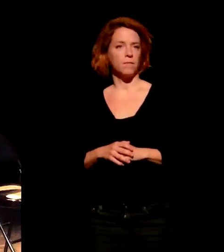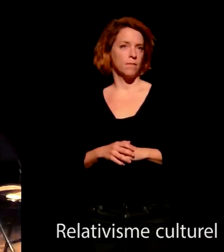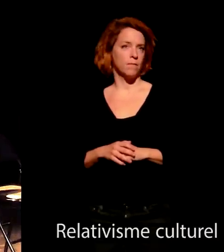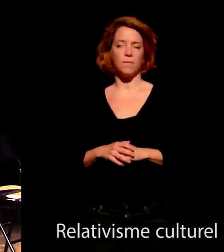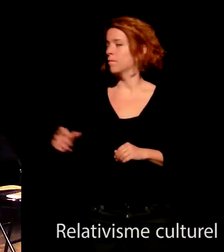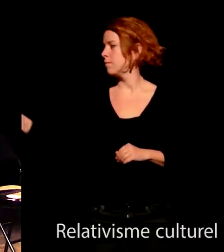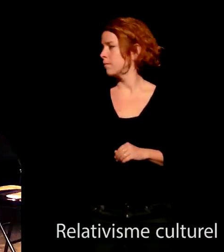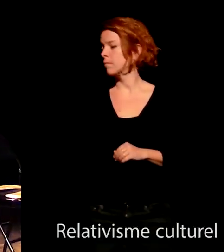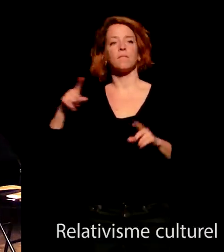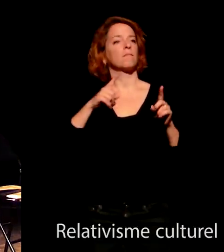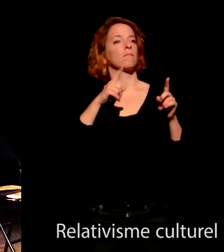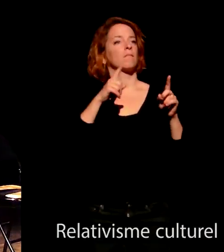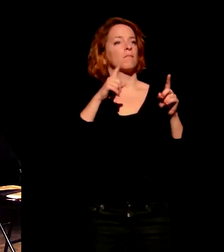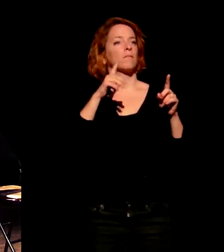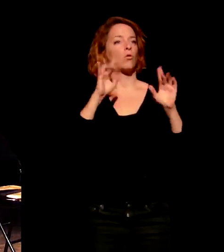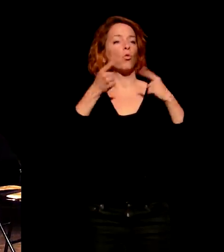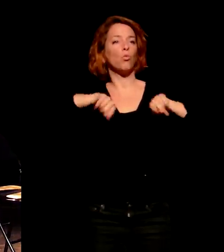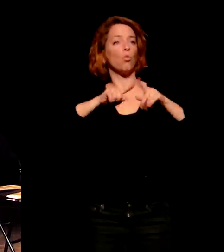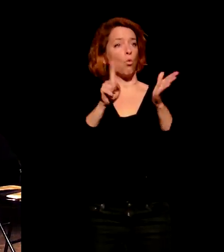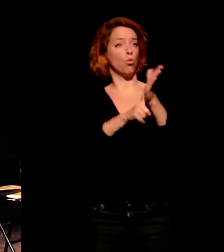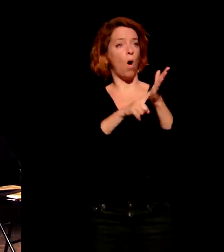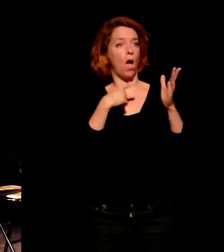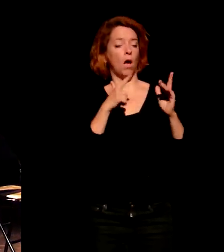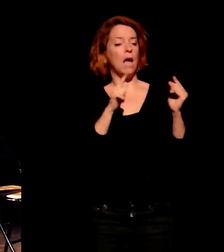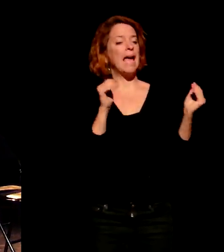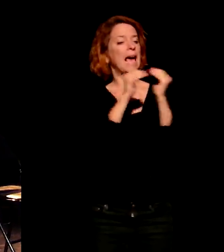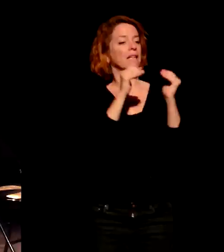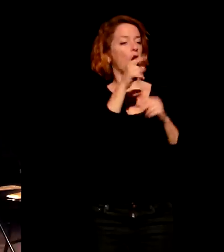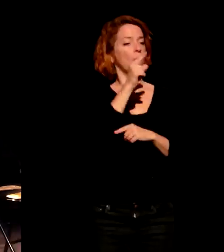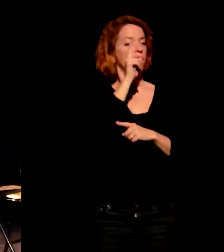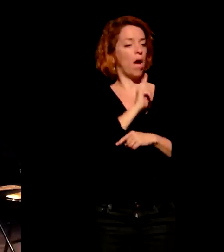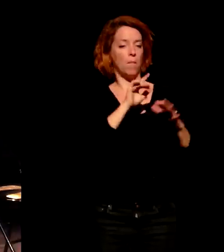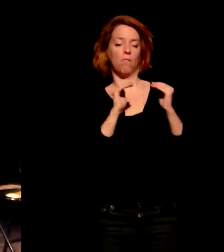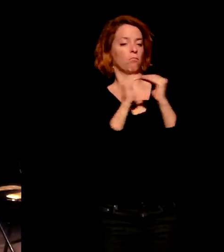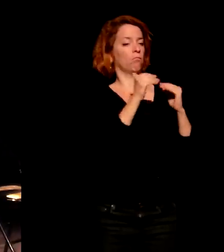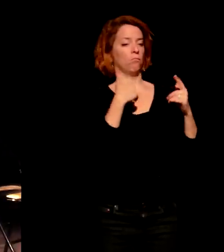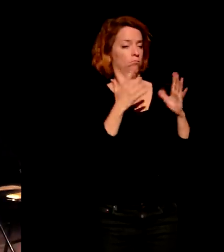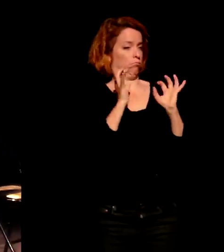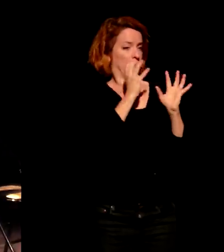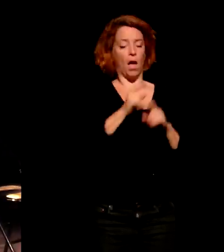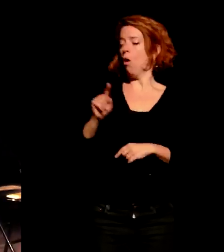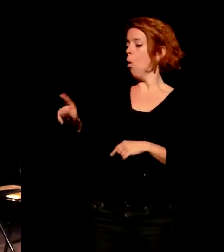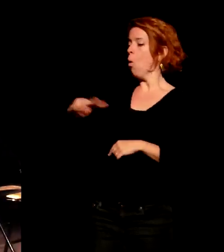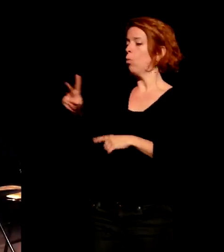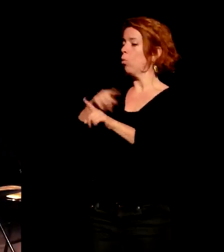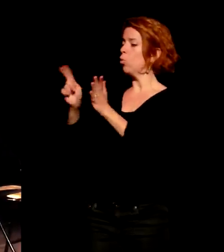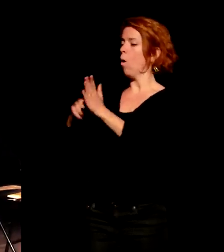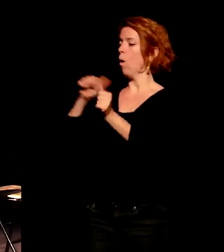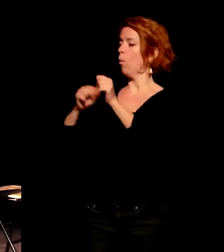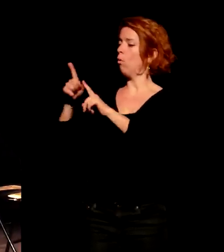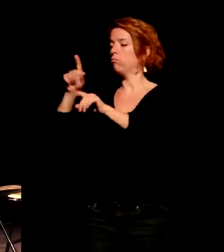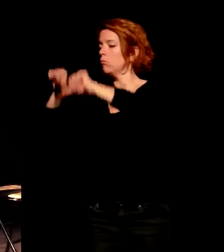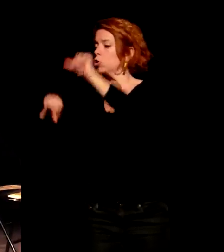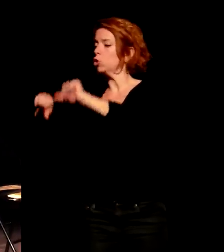nous avons bien le droit de pratiquer l'égalité entre les hommes et les femmes, ils ont bien le droit de pratiquer l'excision, chacun fait ce qu'il veut, il n'y a pas de jugement à porter là-dessus. Et